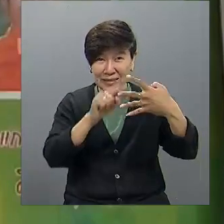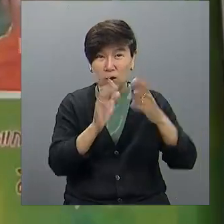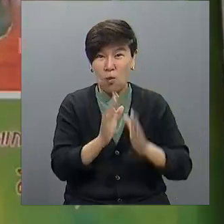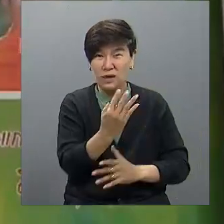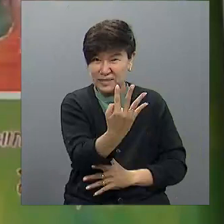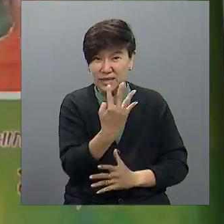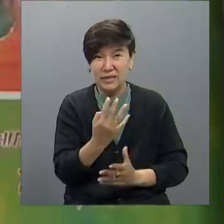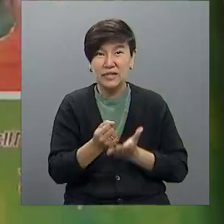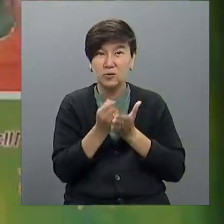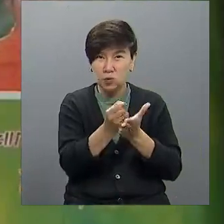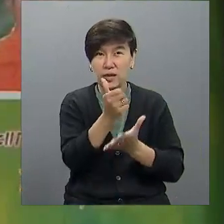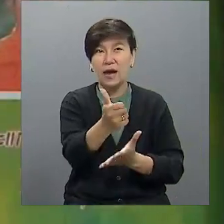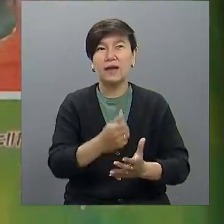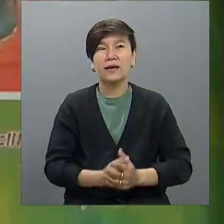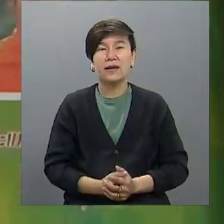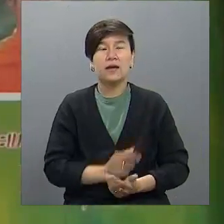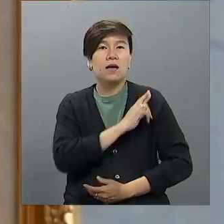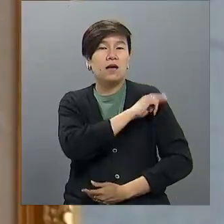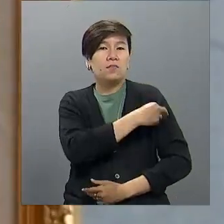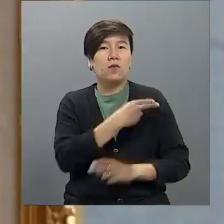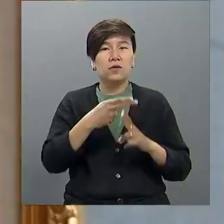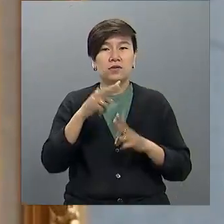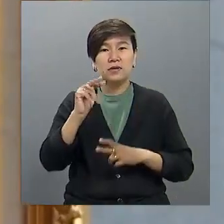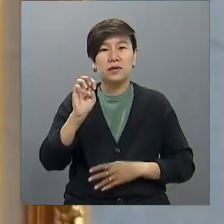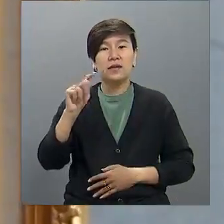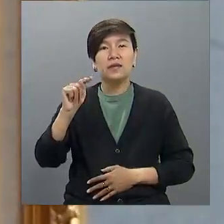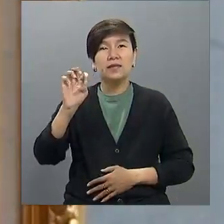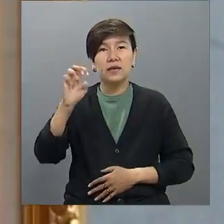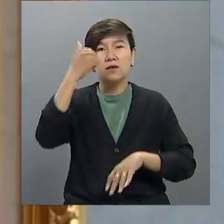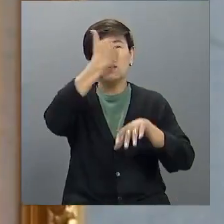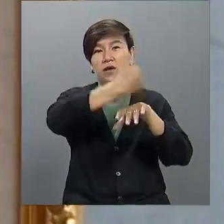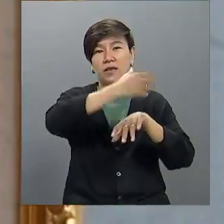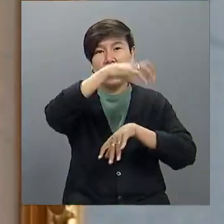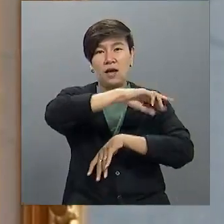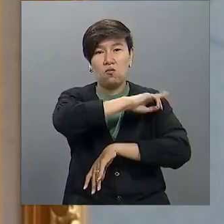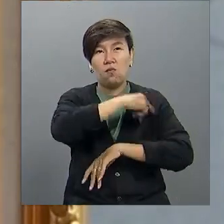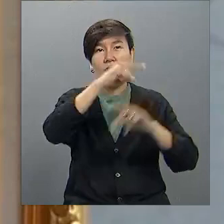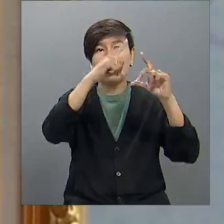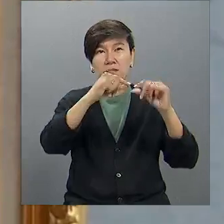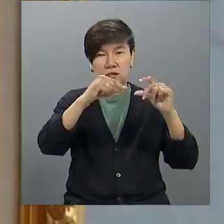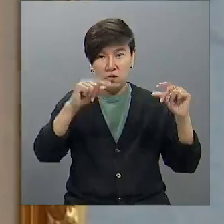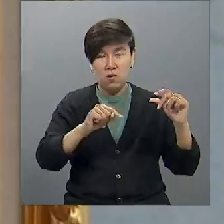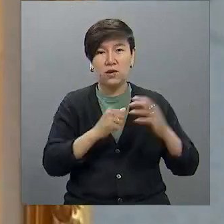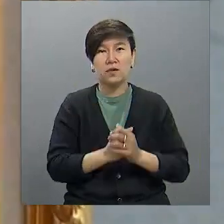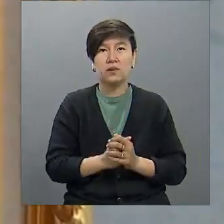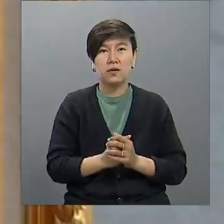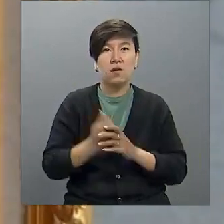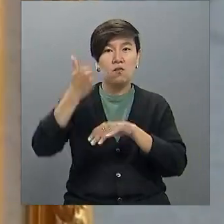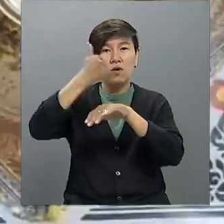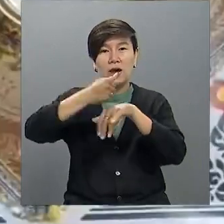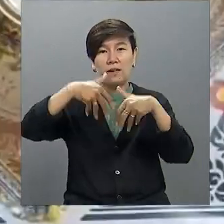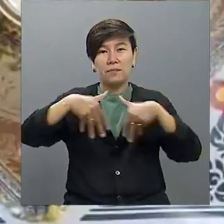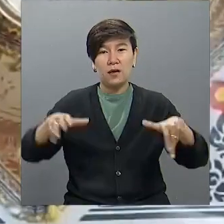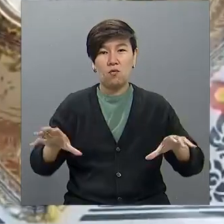นายแพทย์นิติเหตานุรักษ์ค่ะเป็นผู้อำนวยการโรงพยาบาลเพชรบูรณ์พร้อมด้วยผู้บริหารและตัวแทนนายกเหล่ากาชาดจังหวัดเพชรบู